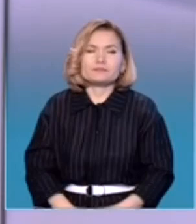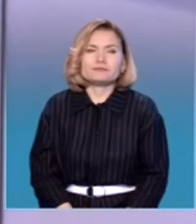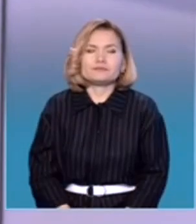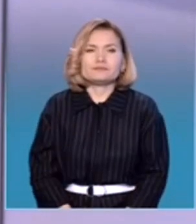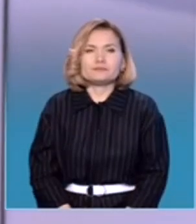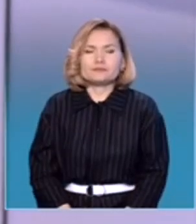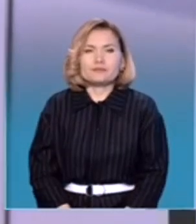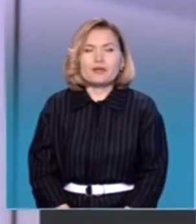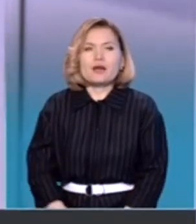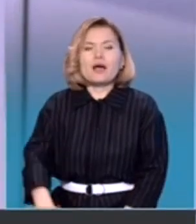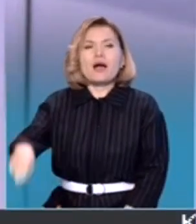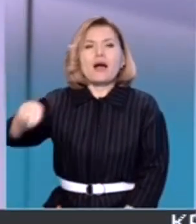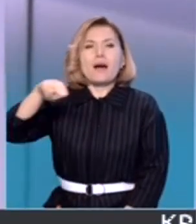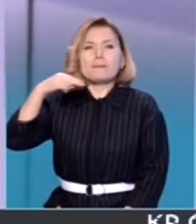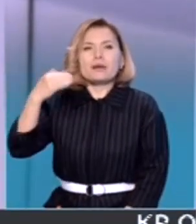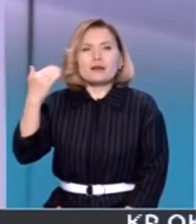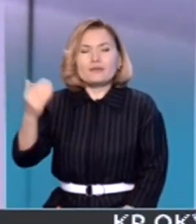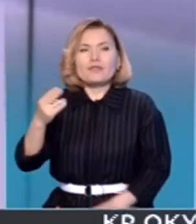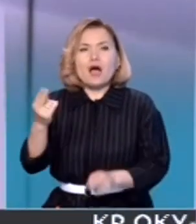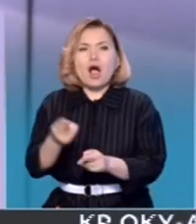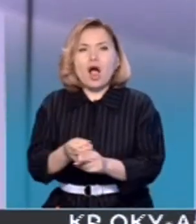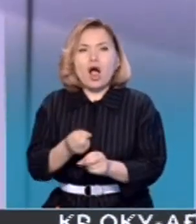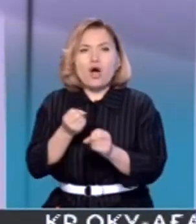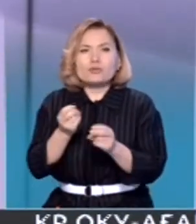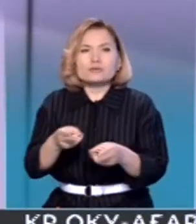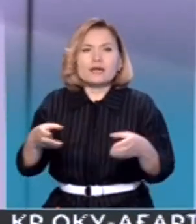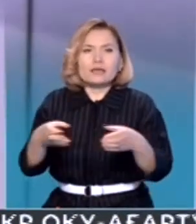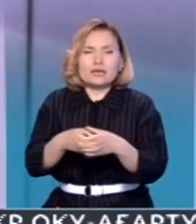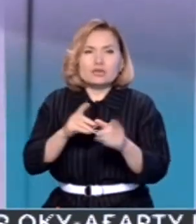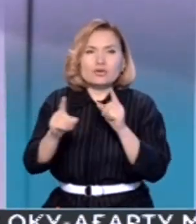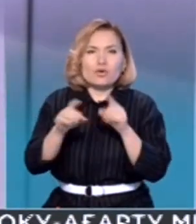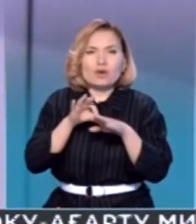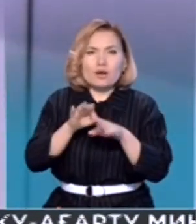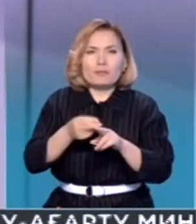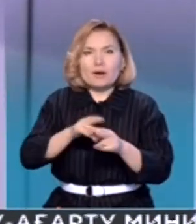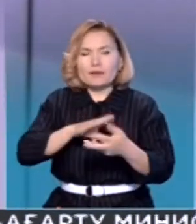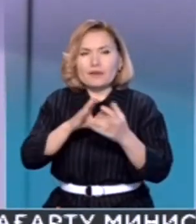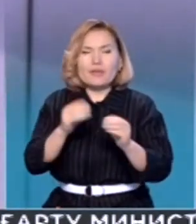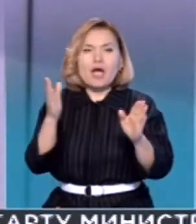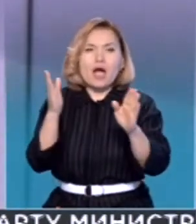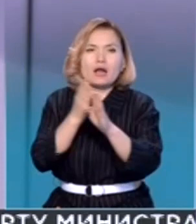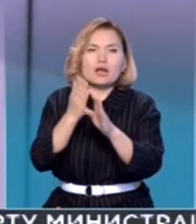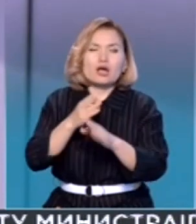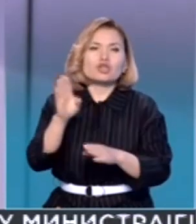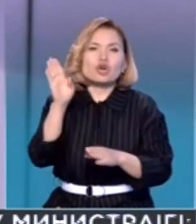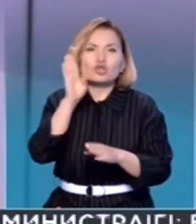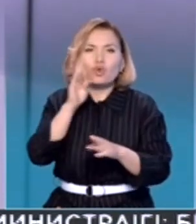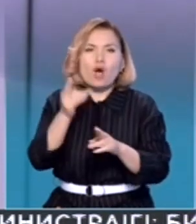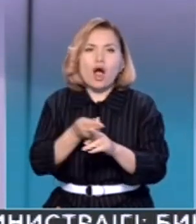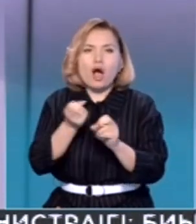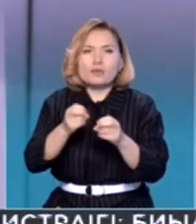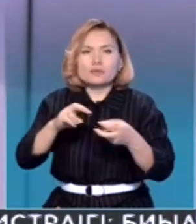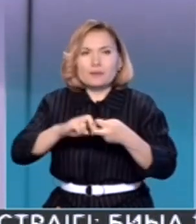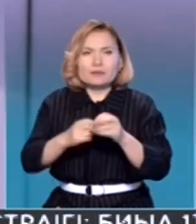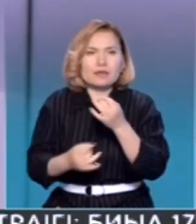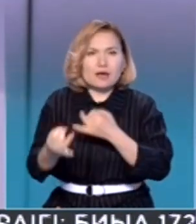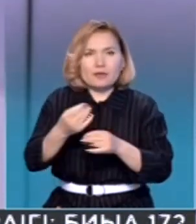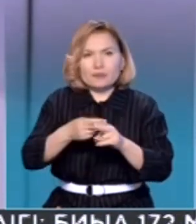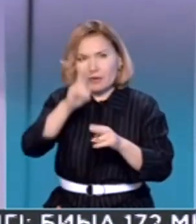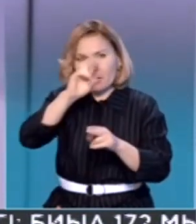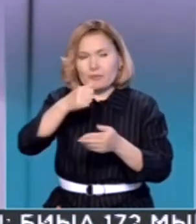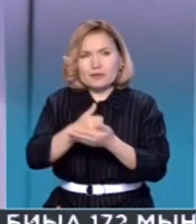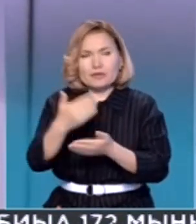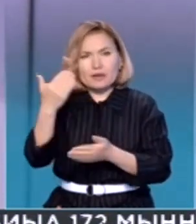Алдымен Ақордадан ақпарат. Президент қауіпсіздік кеңесінің отырысын өткізді. Жиында экология және су қауіпсіздігі мәселелері қарастырылды.